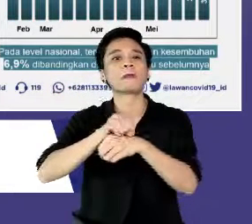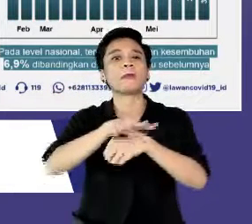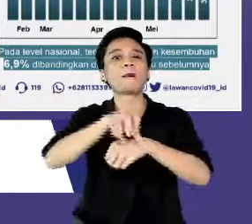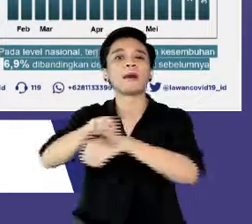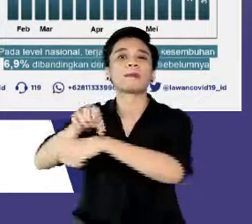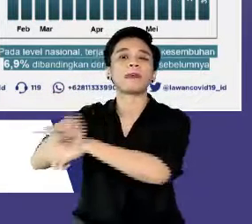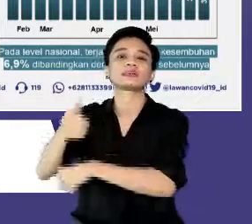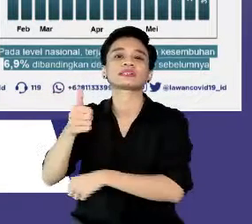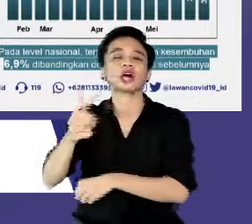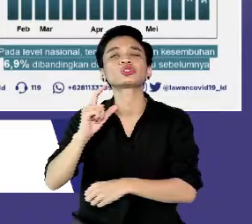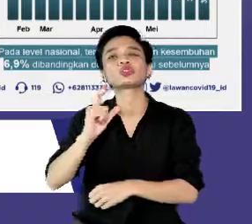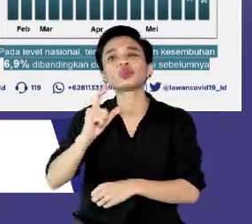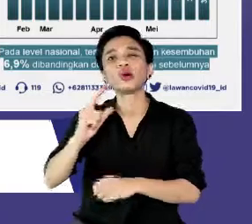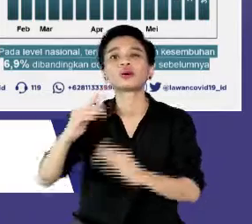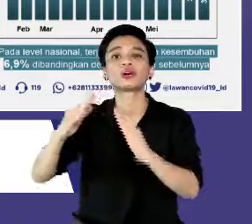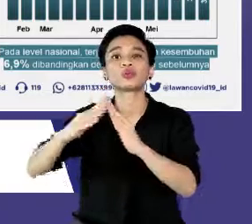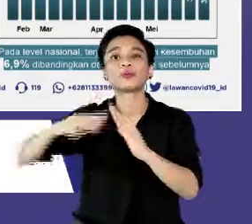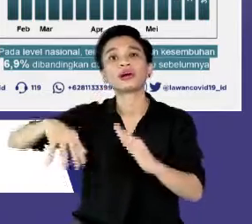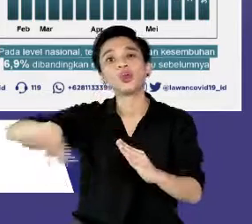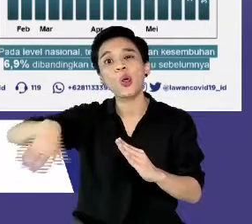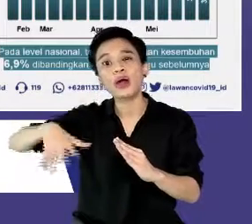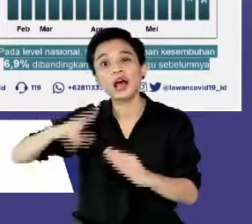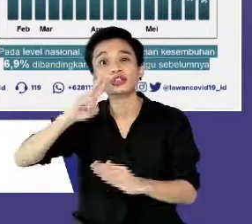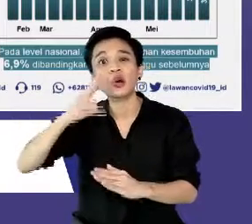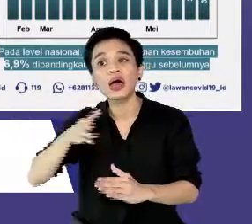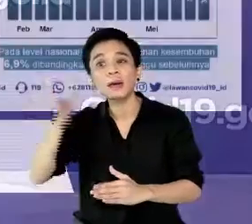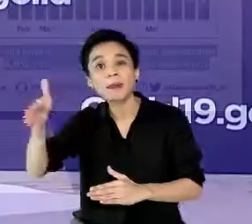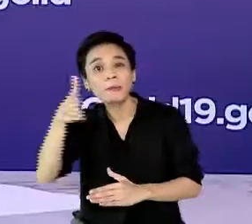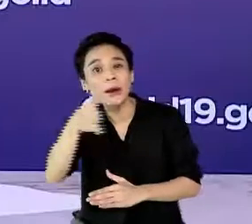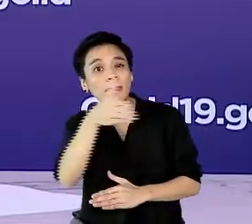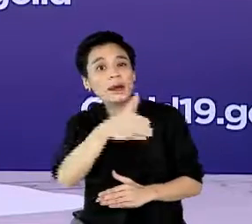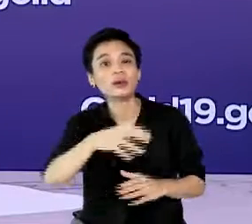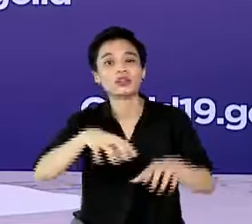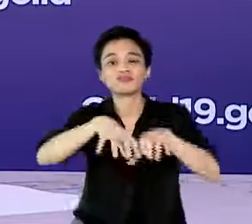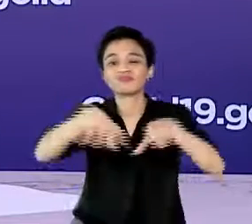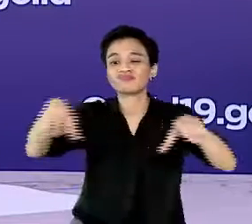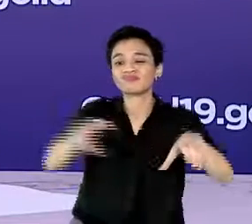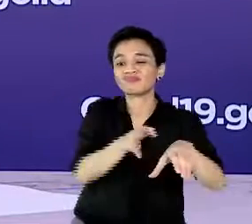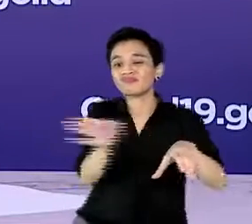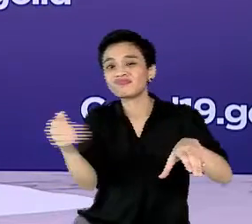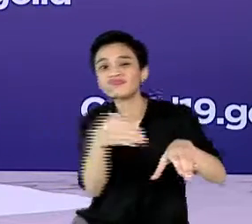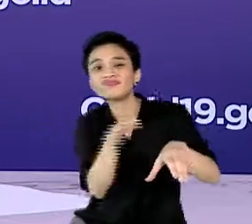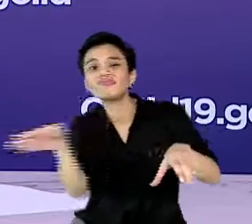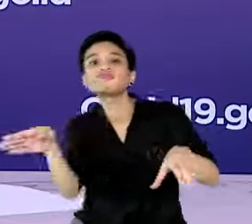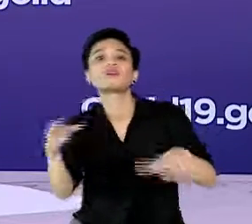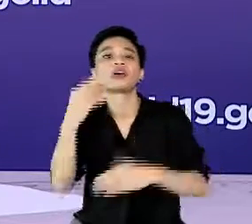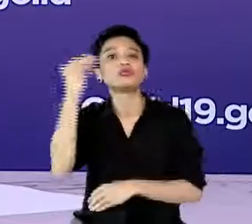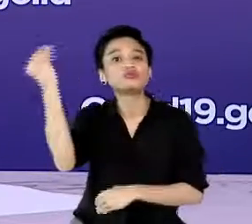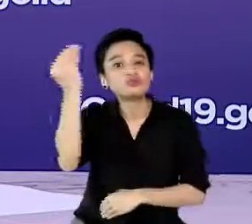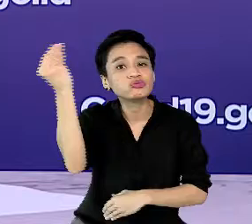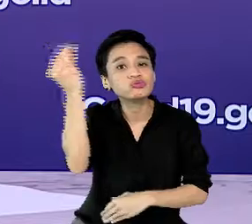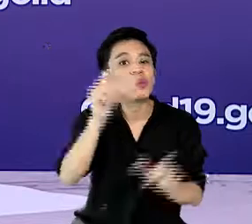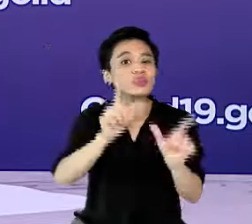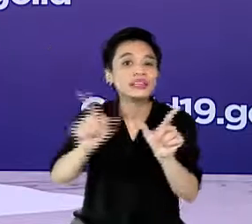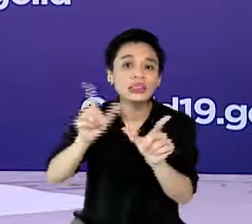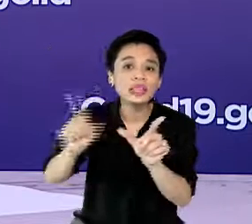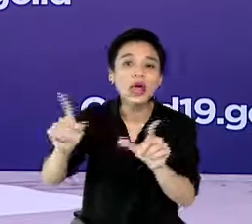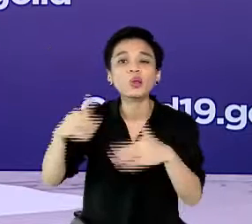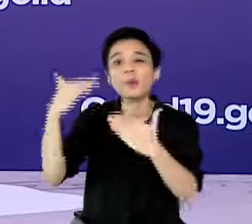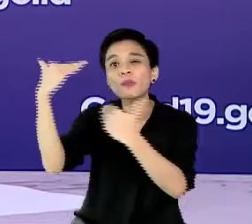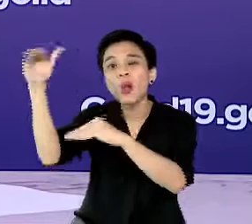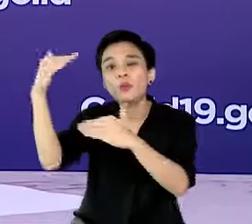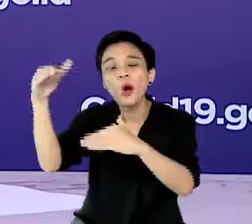seperti mengunjungi rumah sanak saudara melakukan perjalanan ke luar wilayah melakukan wisata maupun menuju pusat